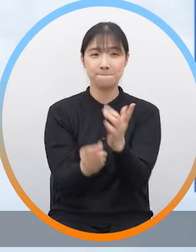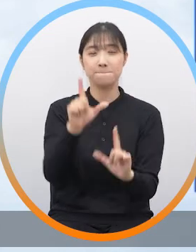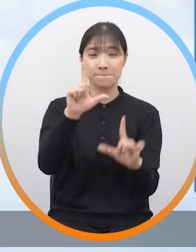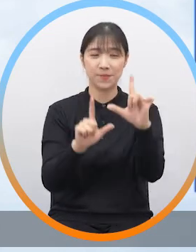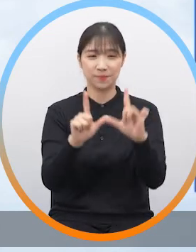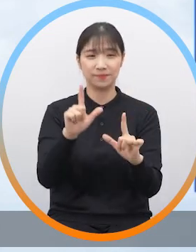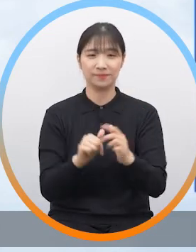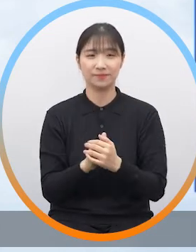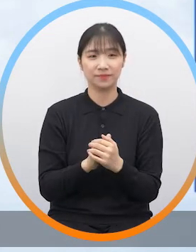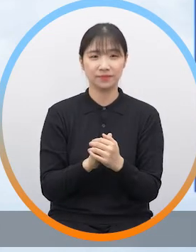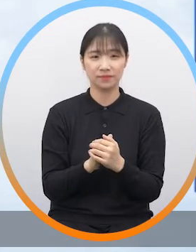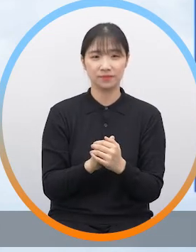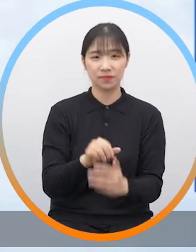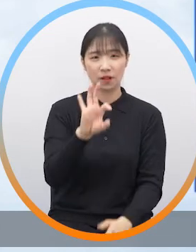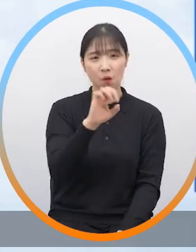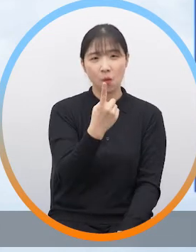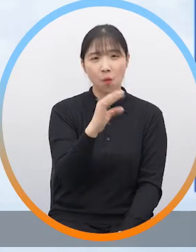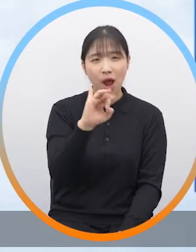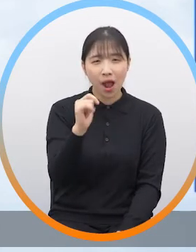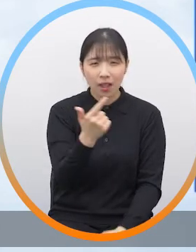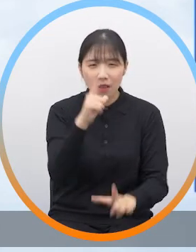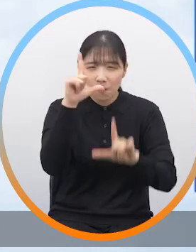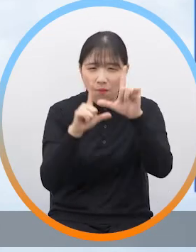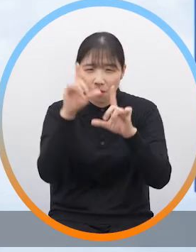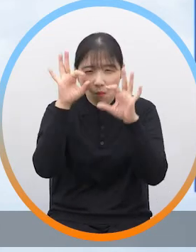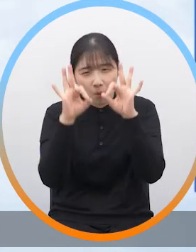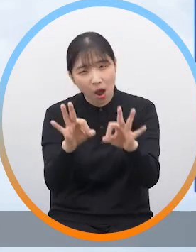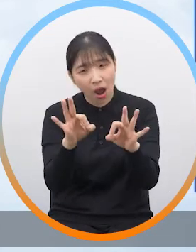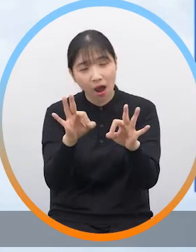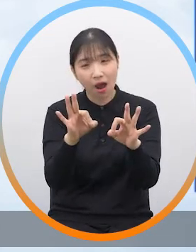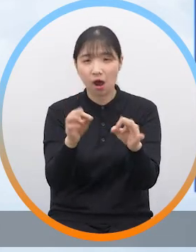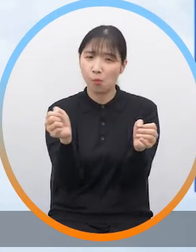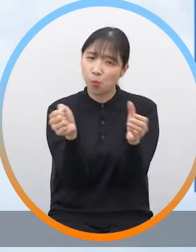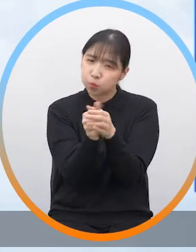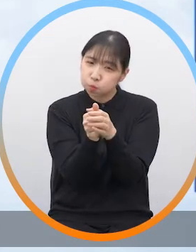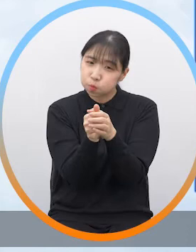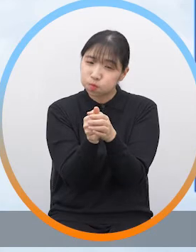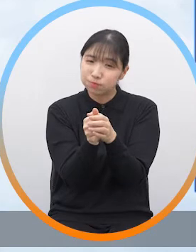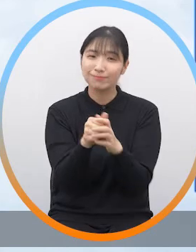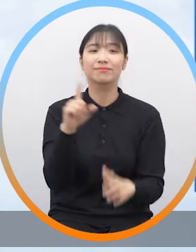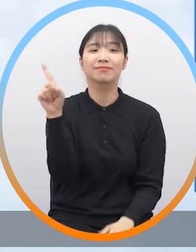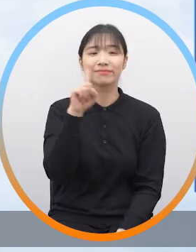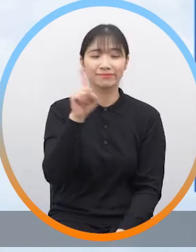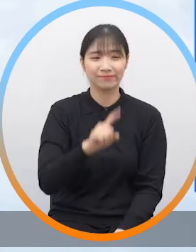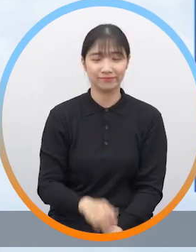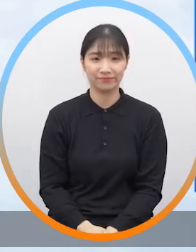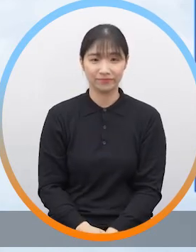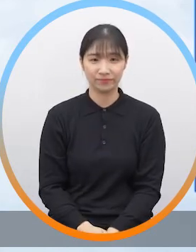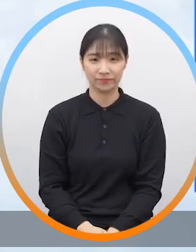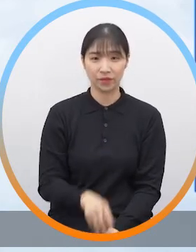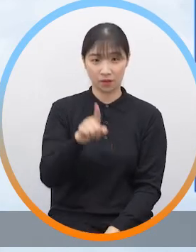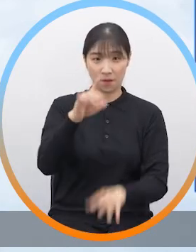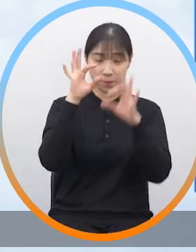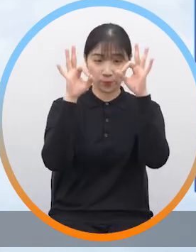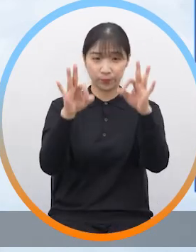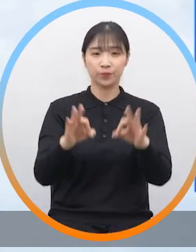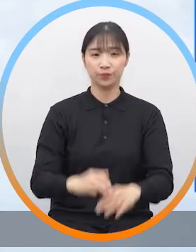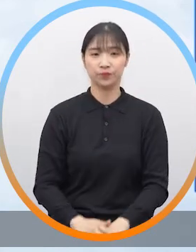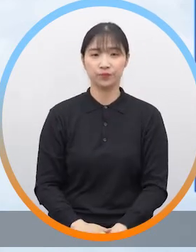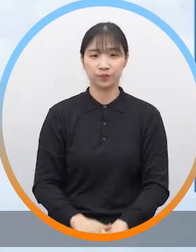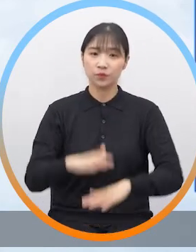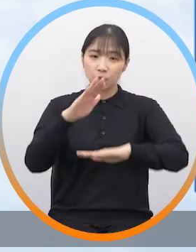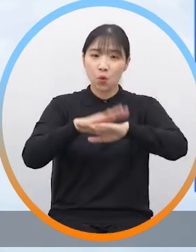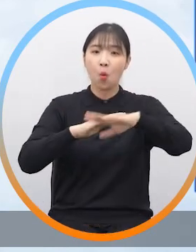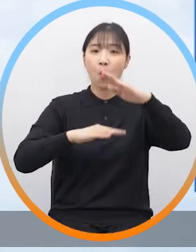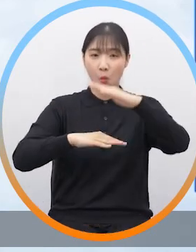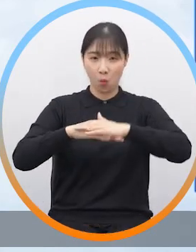모습인데요, 왕인 모습이 무엇이 특징인가 보겠습니다. 여러분들 지금 보면은 이